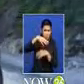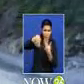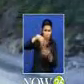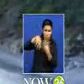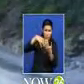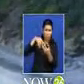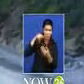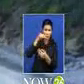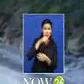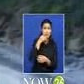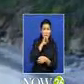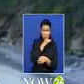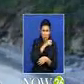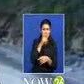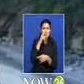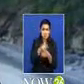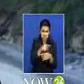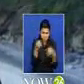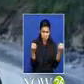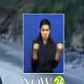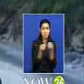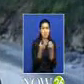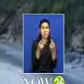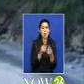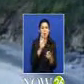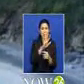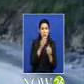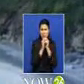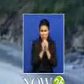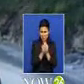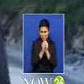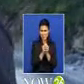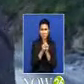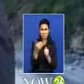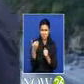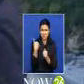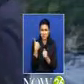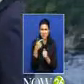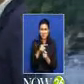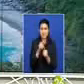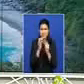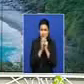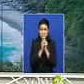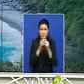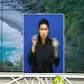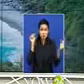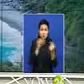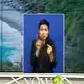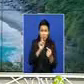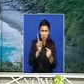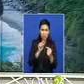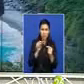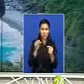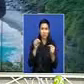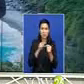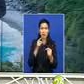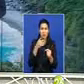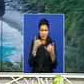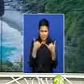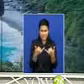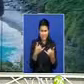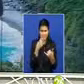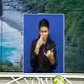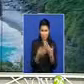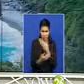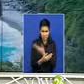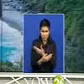ะแล้วนะครับอนุภาพของมันยังส่งผลไปถึงบริเวณของพื้นที่ประเทศจีนด้วยนะครับพื้นที่ที่เป็นเป้าหมายนะครับนั่นก็คือเส้นทางที่คุณผู้ชมจะ